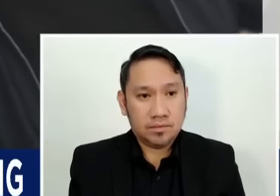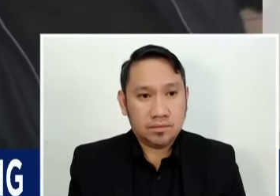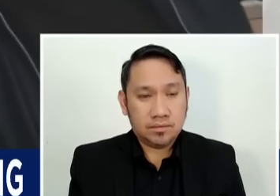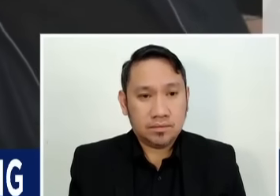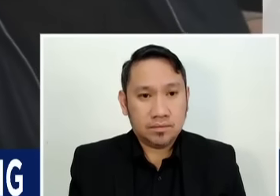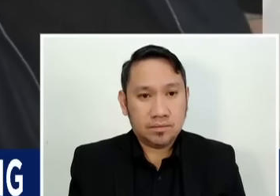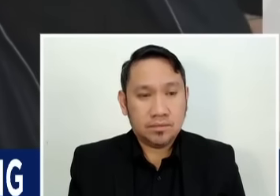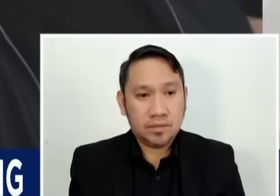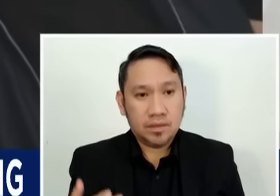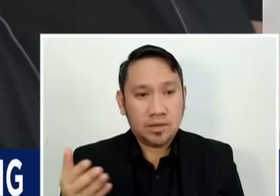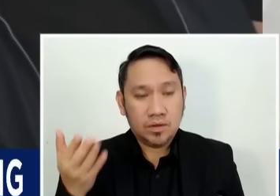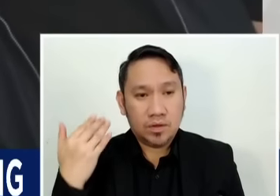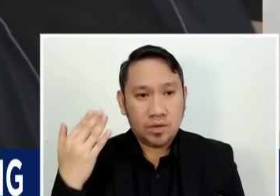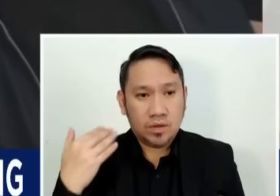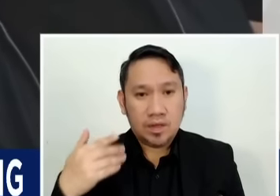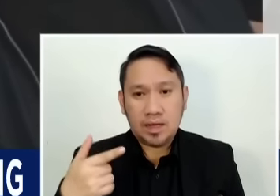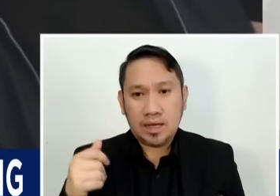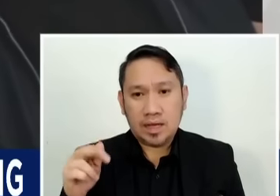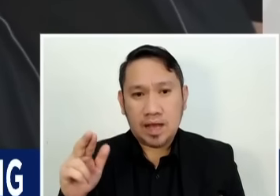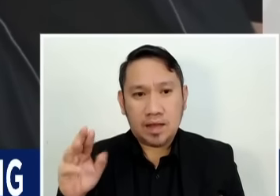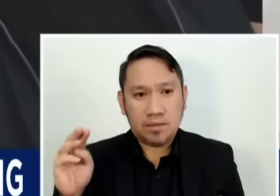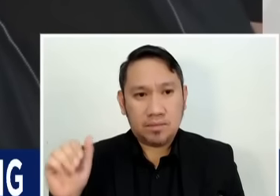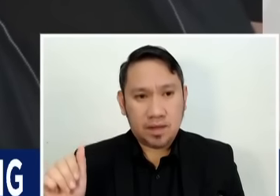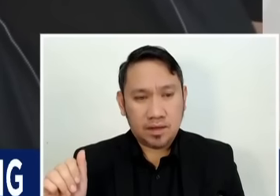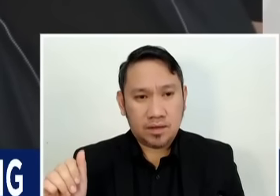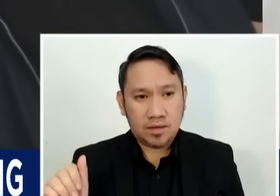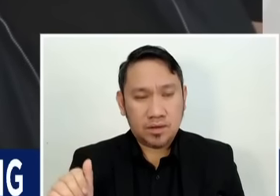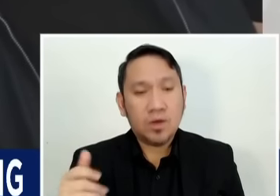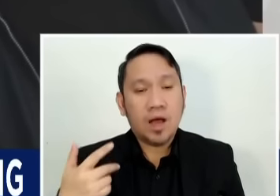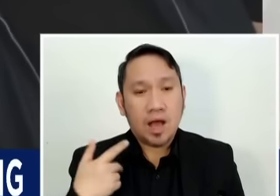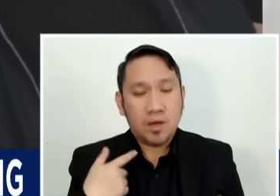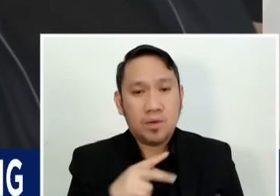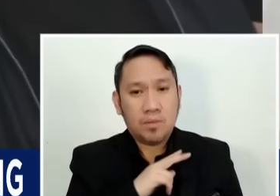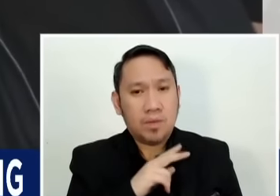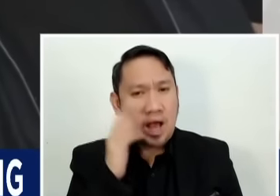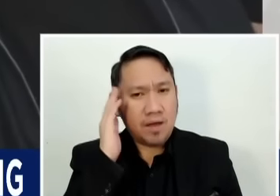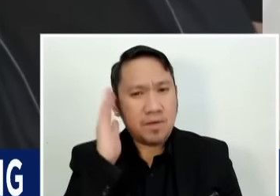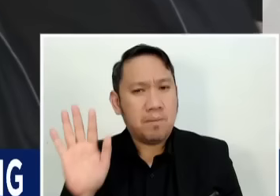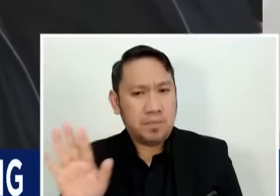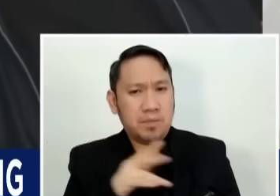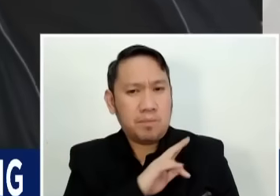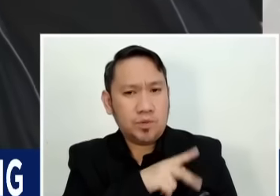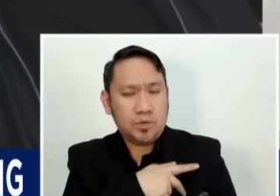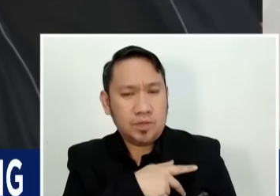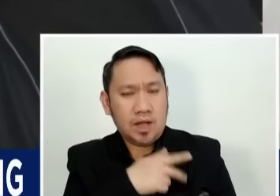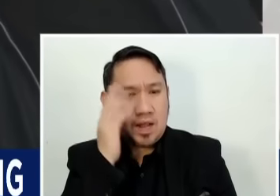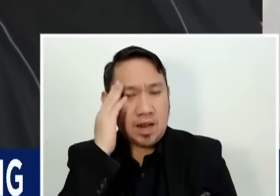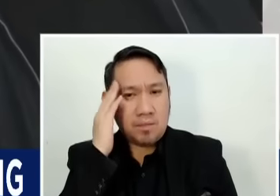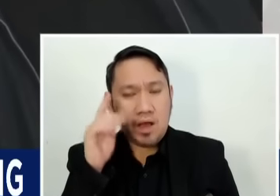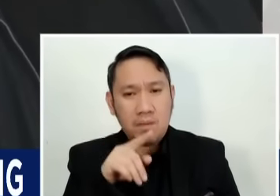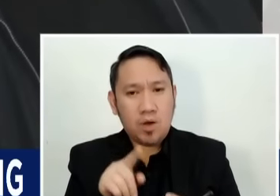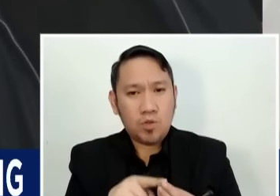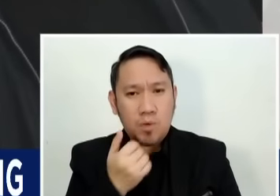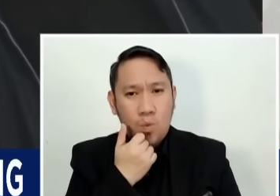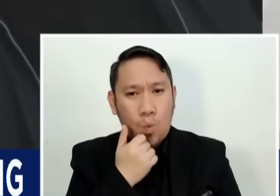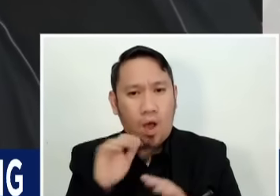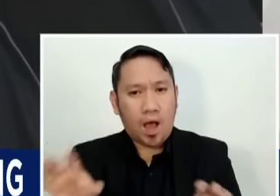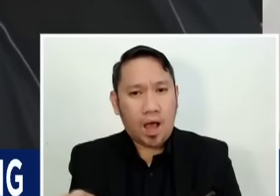Dating Colonel Royina Garma na may personal na kaalaman tungkol sa mga ilegal na